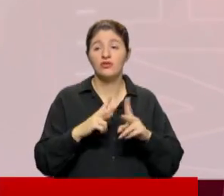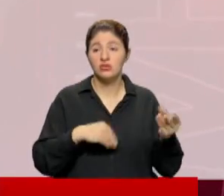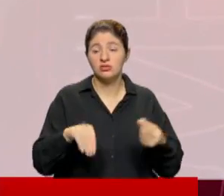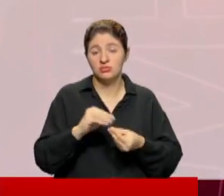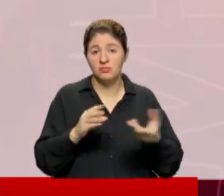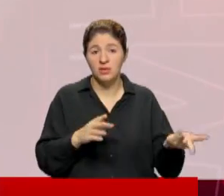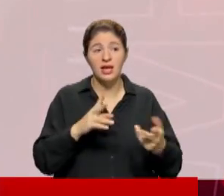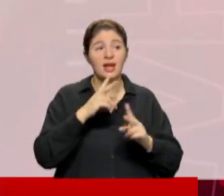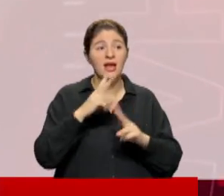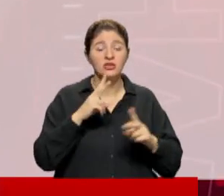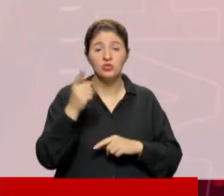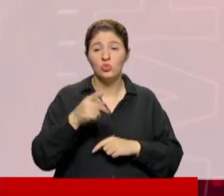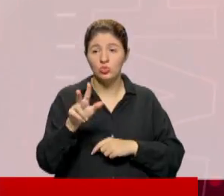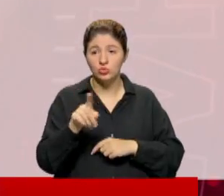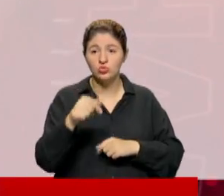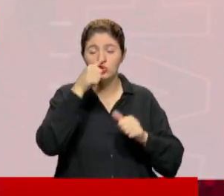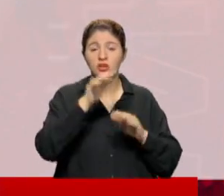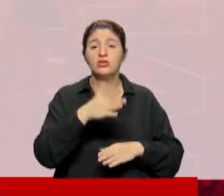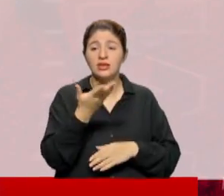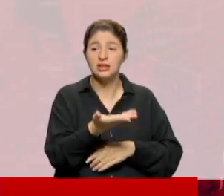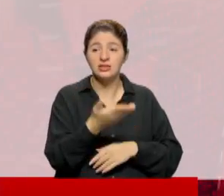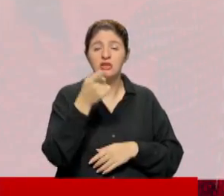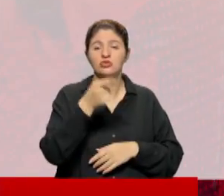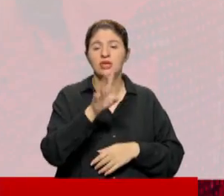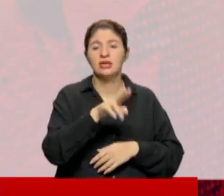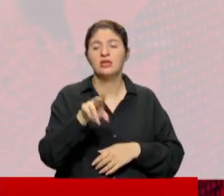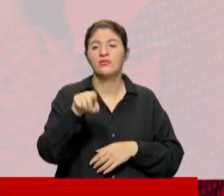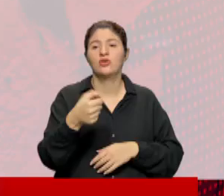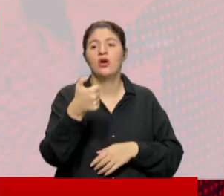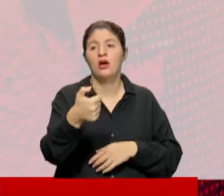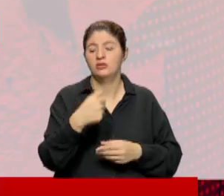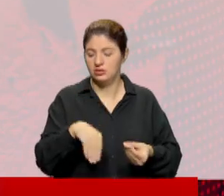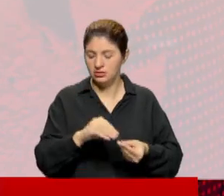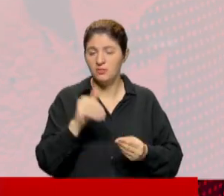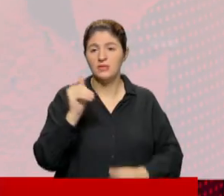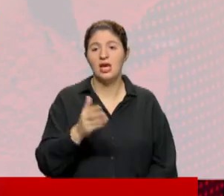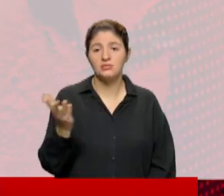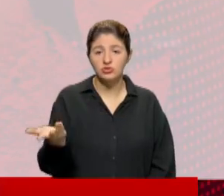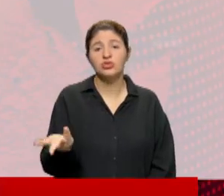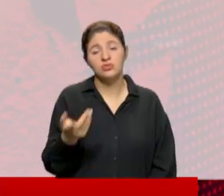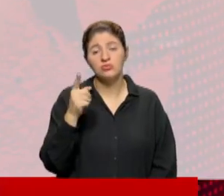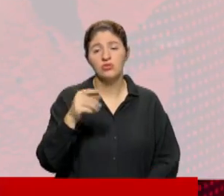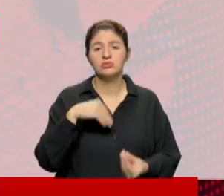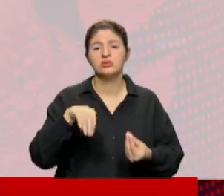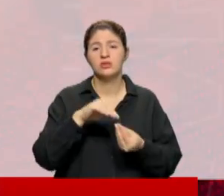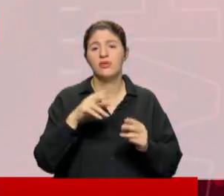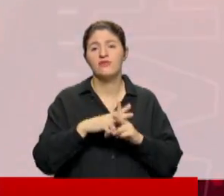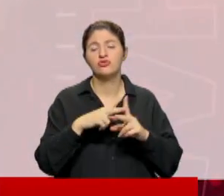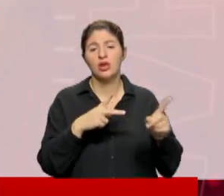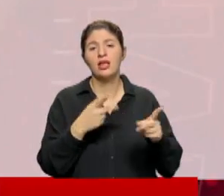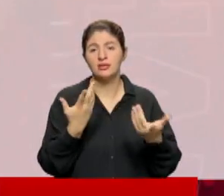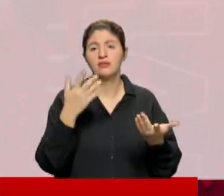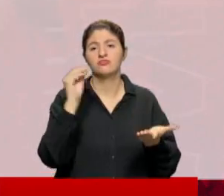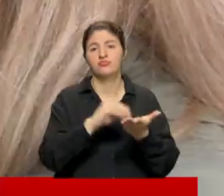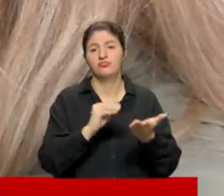zamlı elektriğe % 30 Doğal gaza İsa % 47,5 zam gelmişti o zamlarda faturalardaki